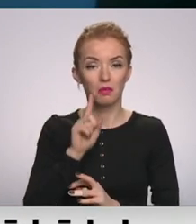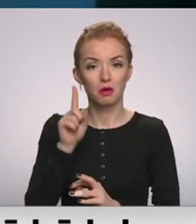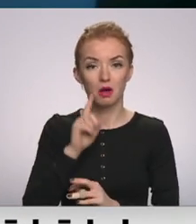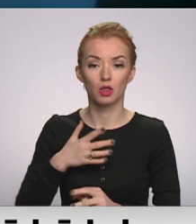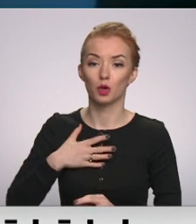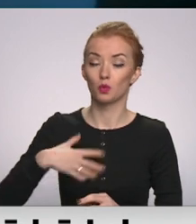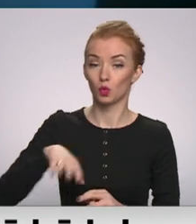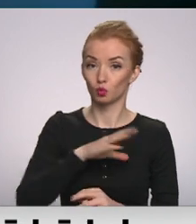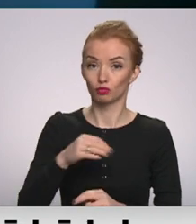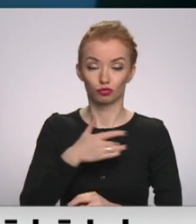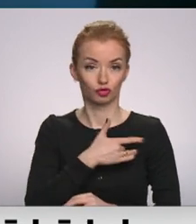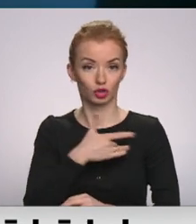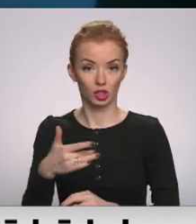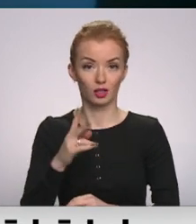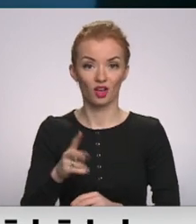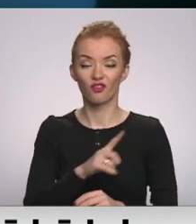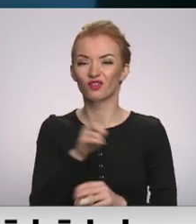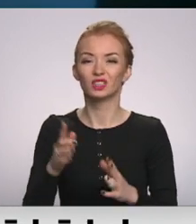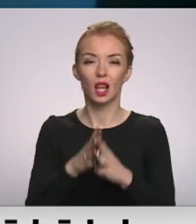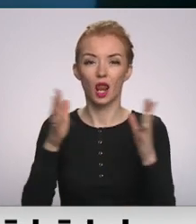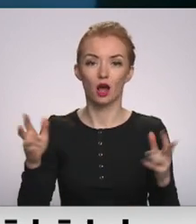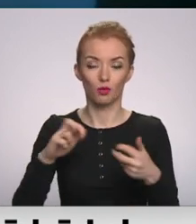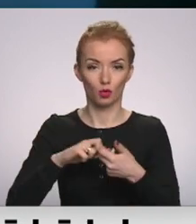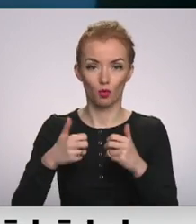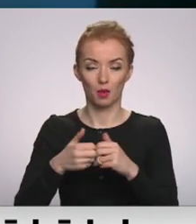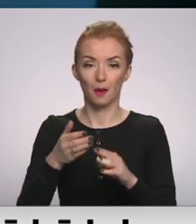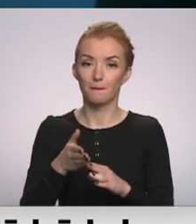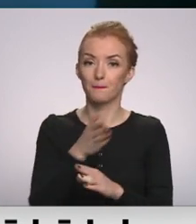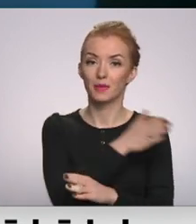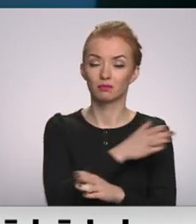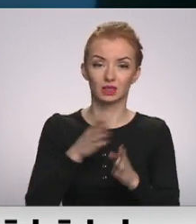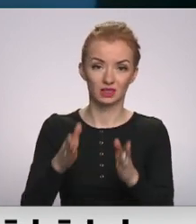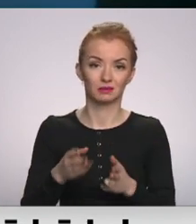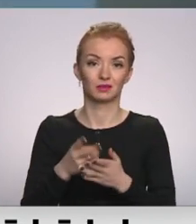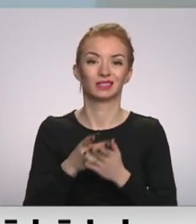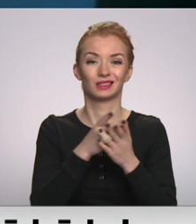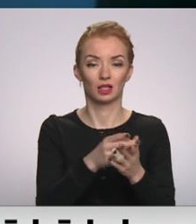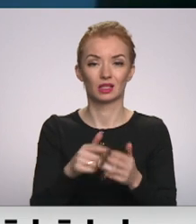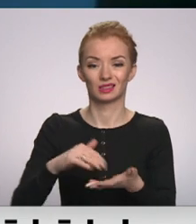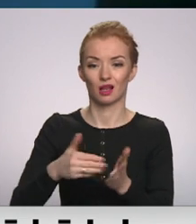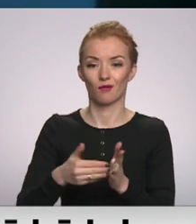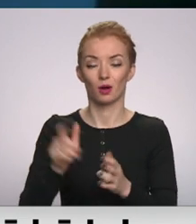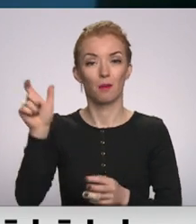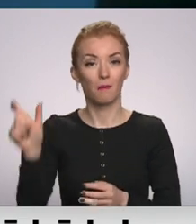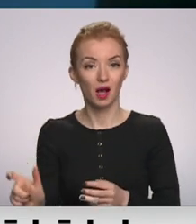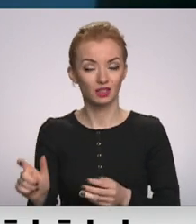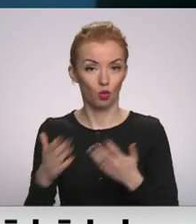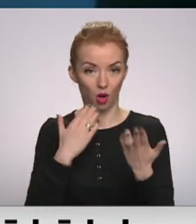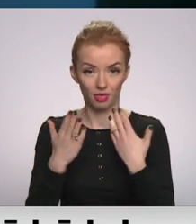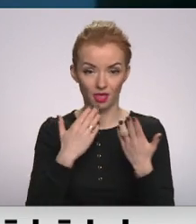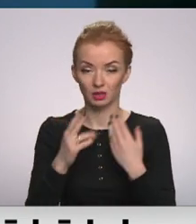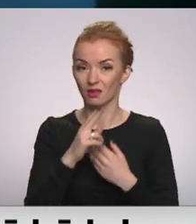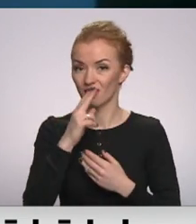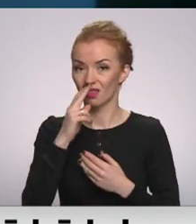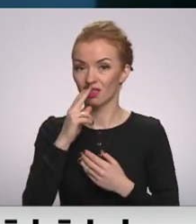mums liekas, ka vislielākā problēma ir pirms hospitālajā stāvoklī. Pacienta attieksme.